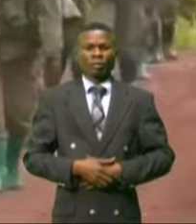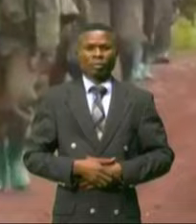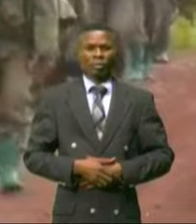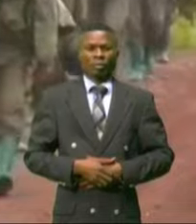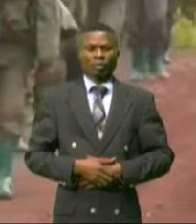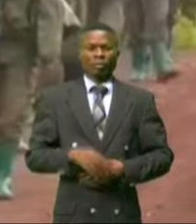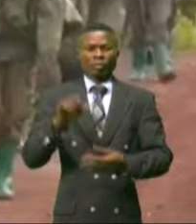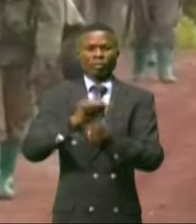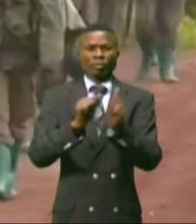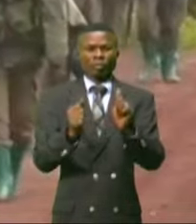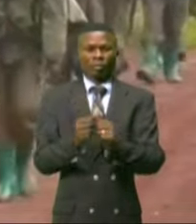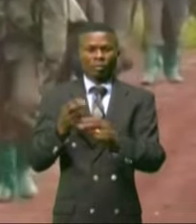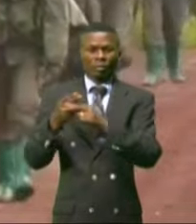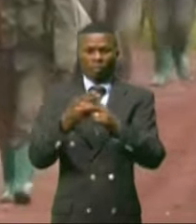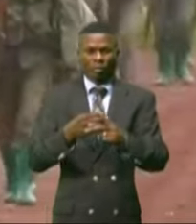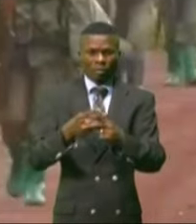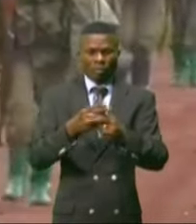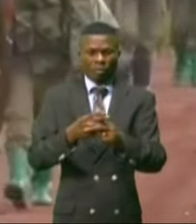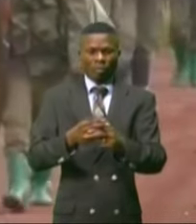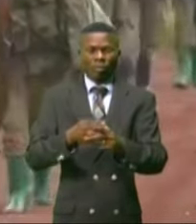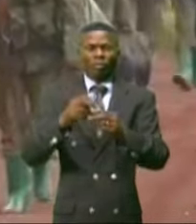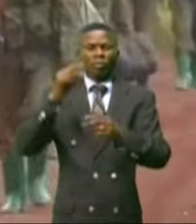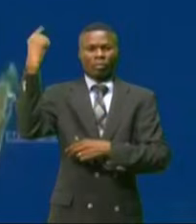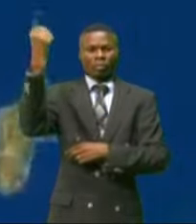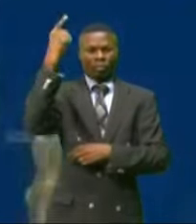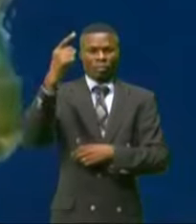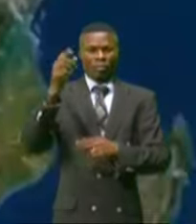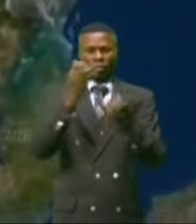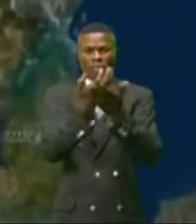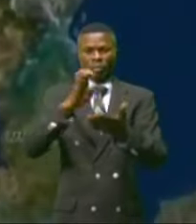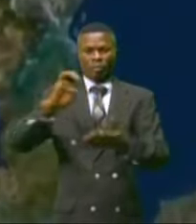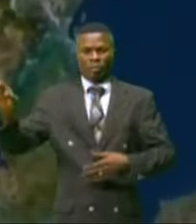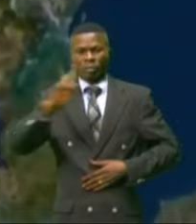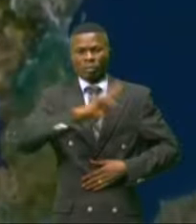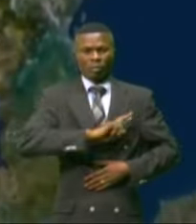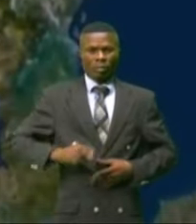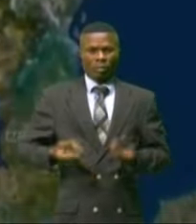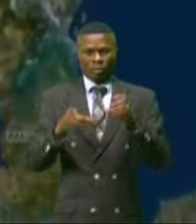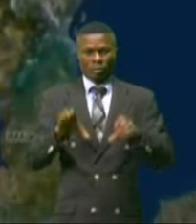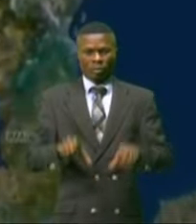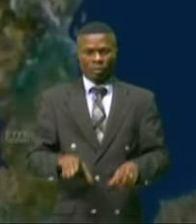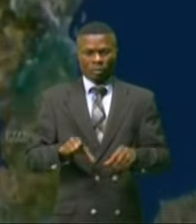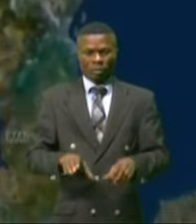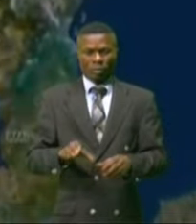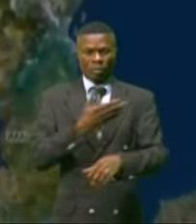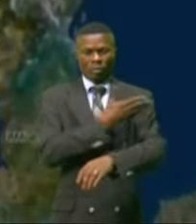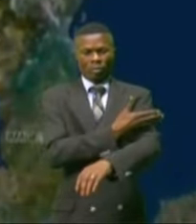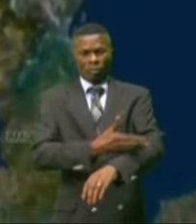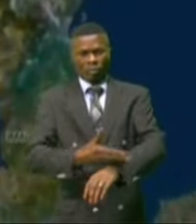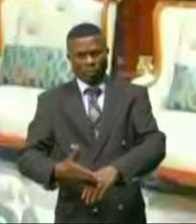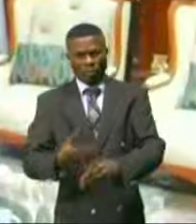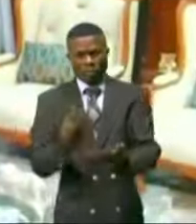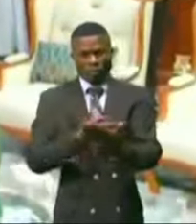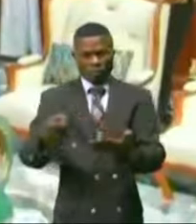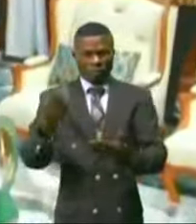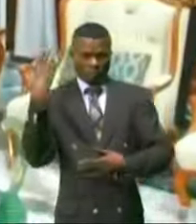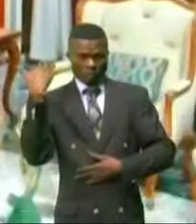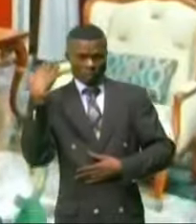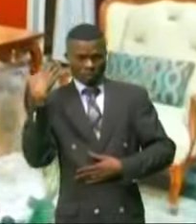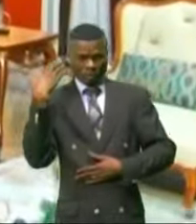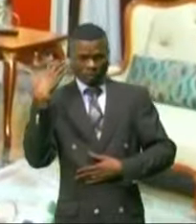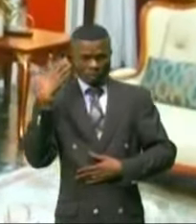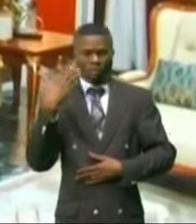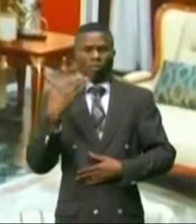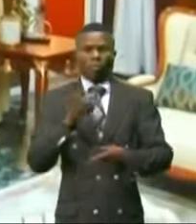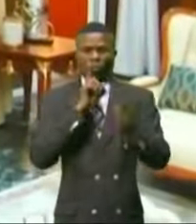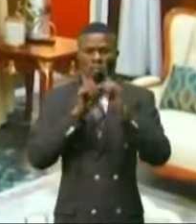La situation sécuritaire et humanitaire à l'est de la République démocratique du Congo, qui s'est détériorée ces dernières semaines, a été au